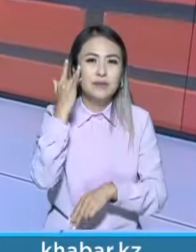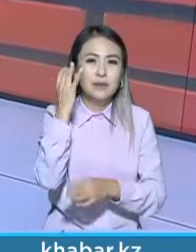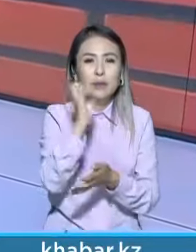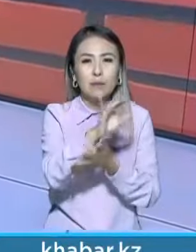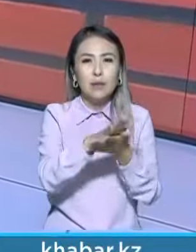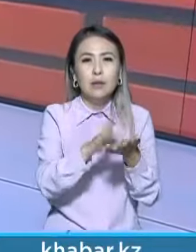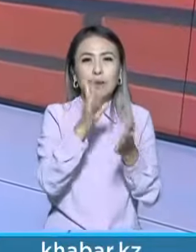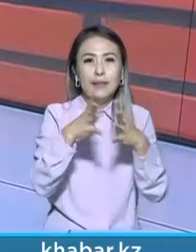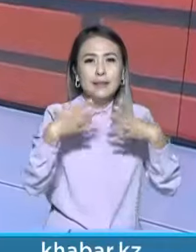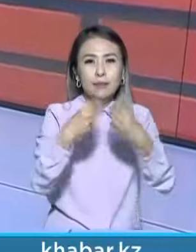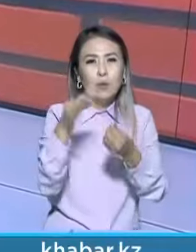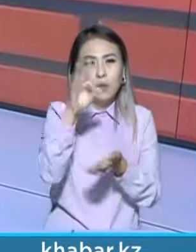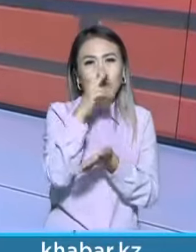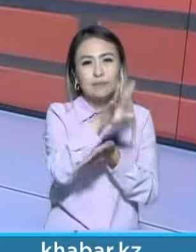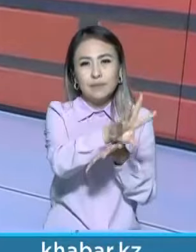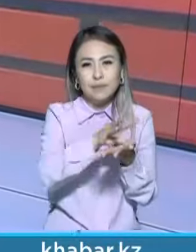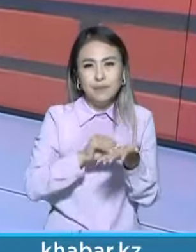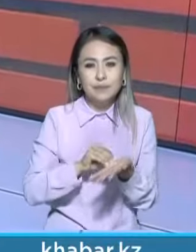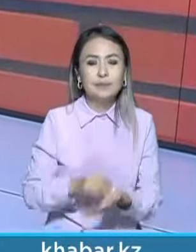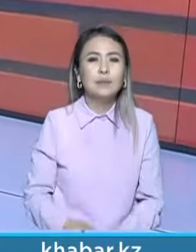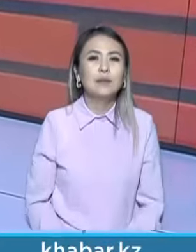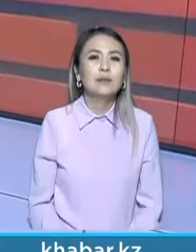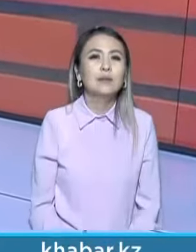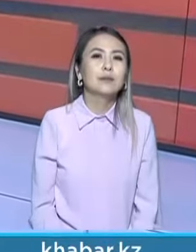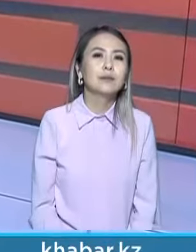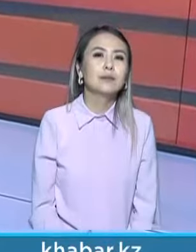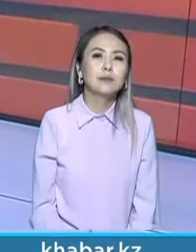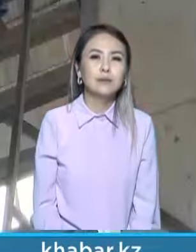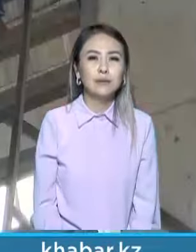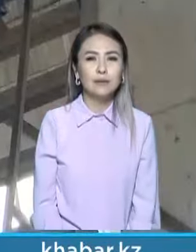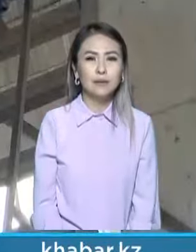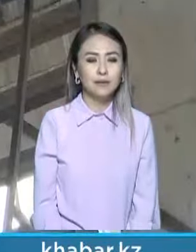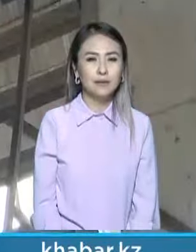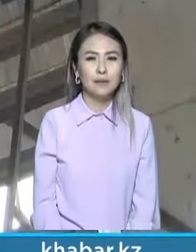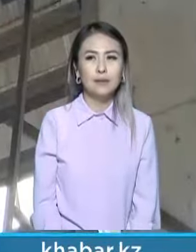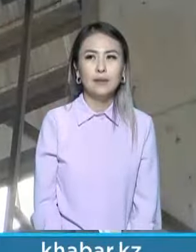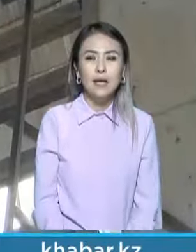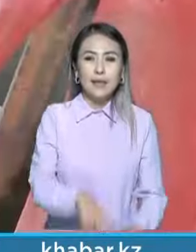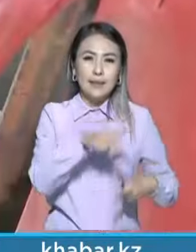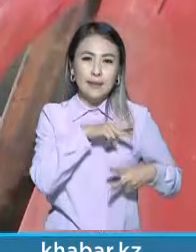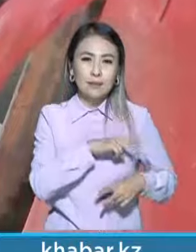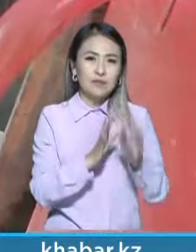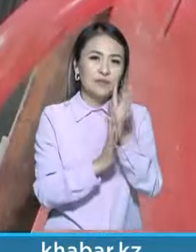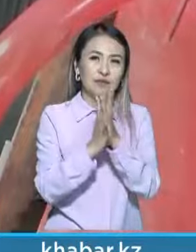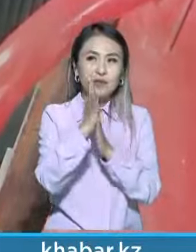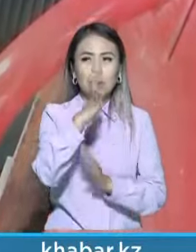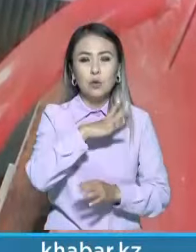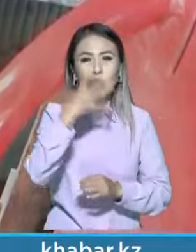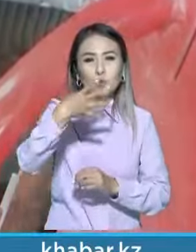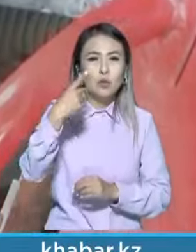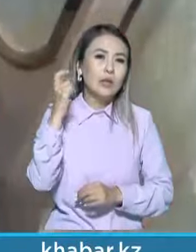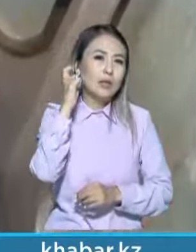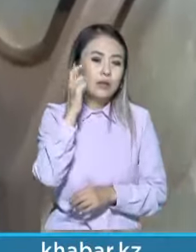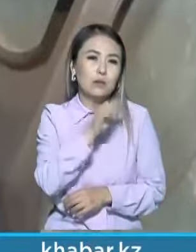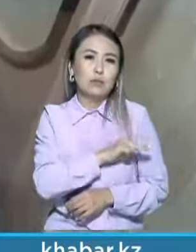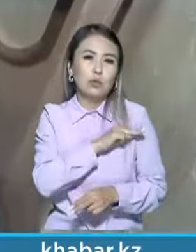Көпке үлгі әулет жайында тілшіміз баяндасын. Еңбекпен есейген Шералы Ядгаров 40 жылдан бері құрылыс